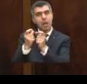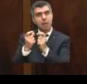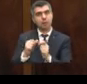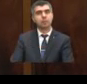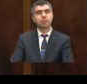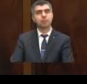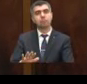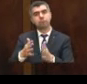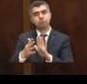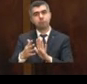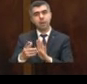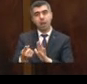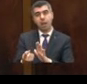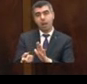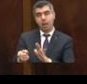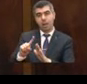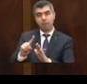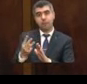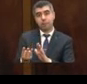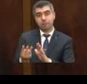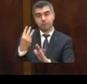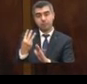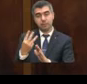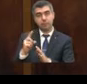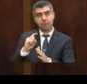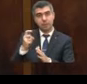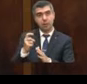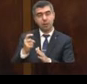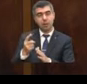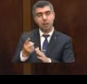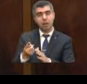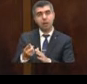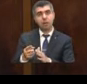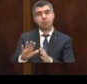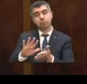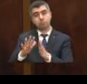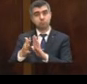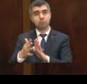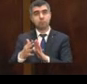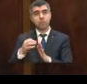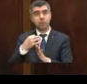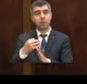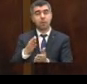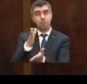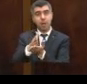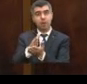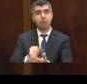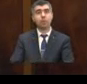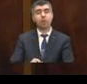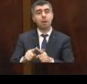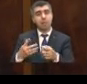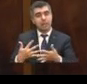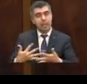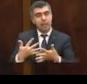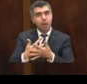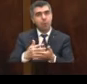ما بين 1300 بعض الفئات ما بين 1300 درهم حتى 2300 درهم. معقول سيد الوزير؟ إلا كانت تكلموا على التضامن ونجمعوا